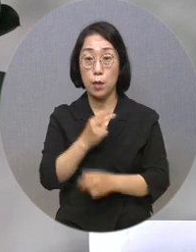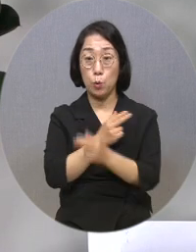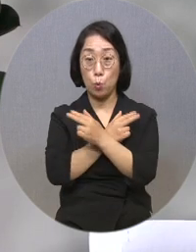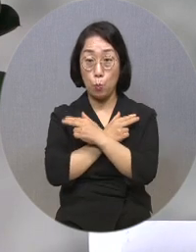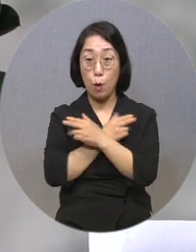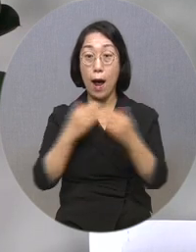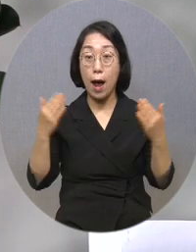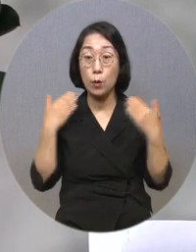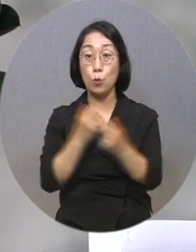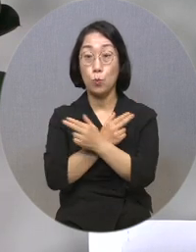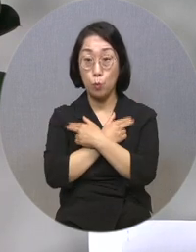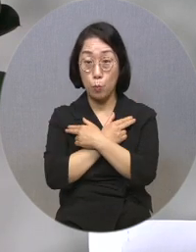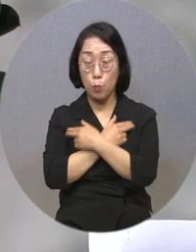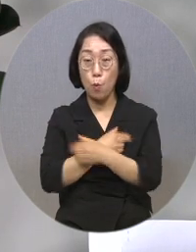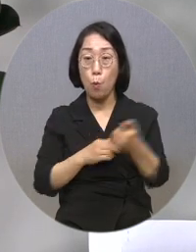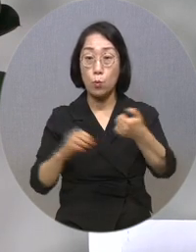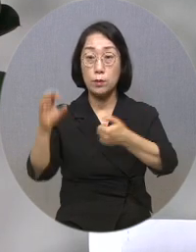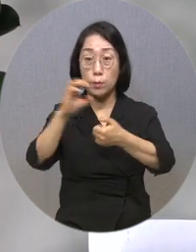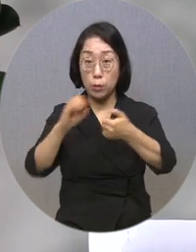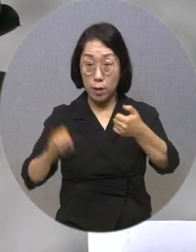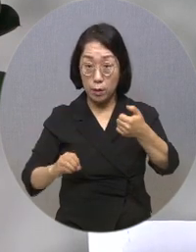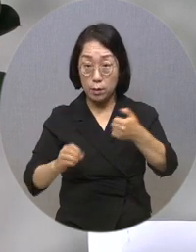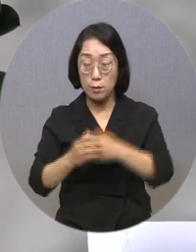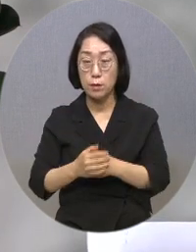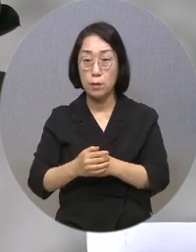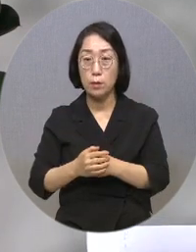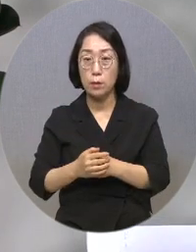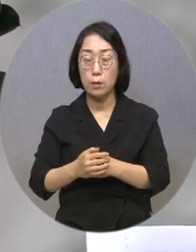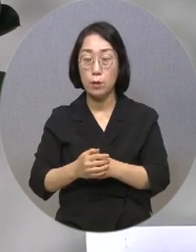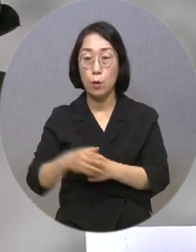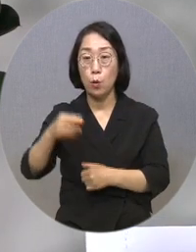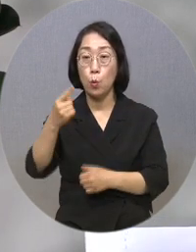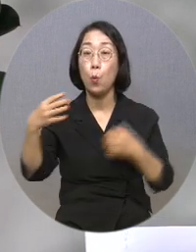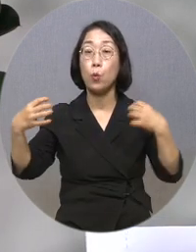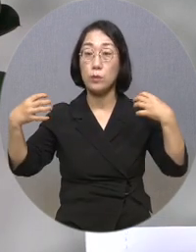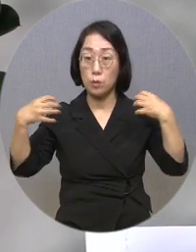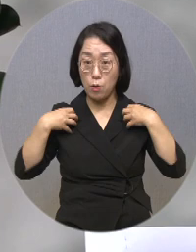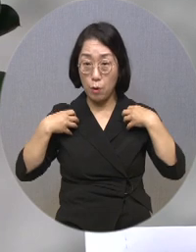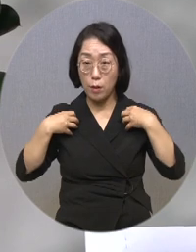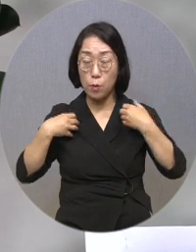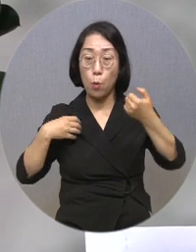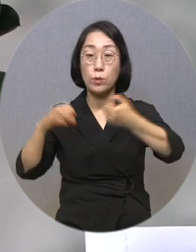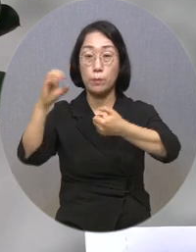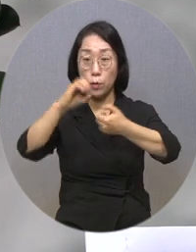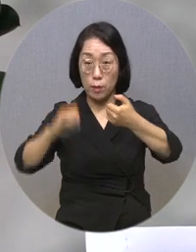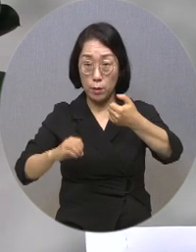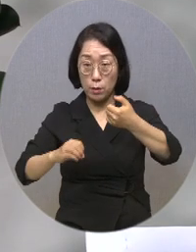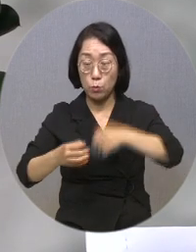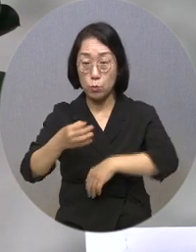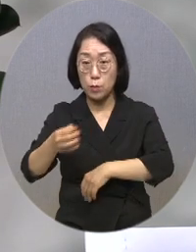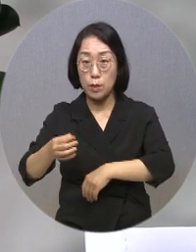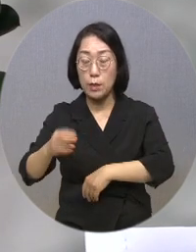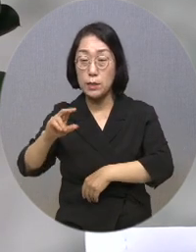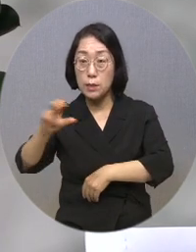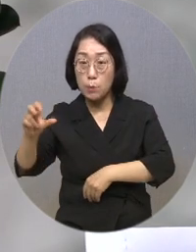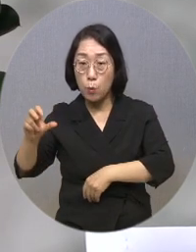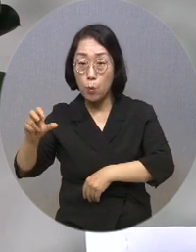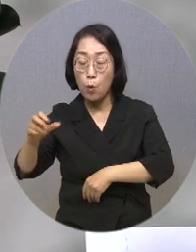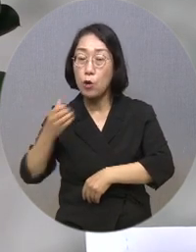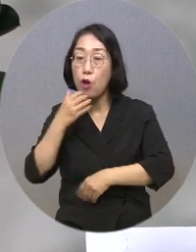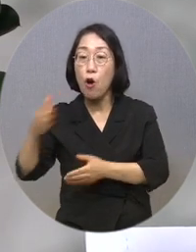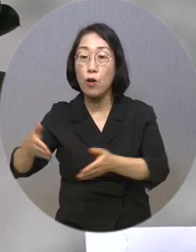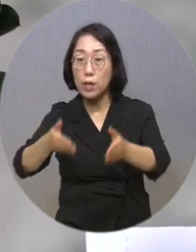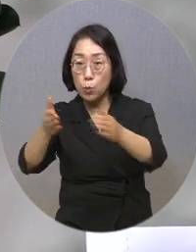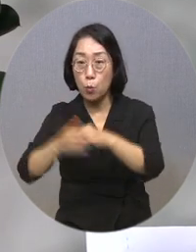경우는 50%가 경기도청에서 돈을 대고 25%는 경기도가 되고 그리고